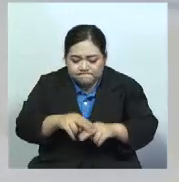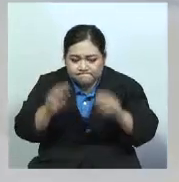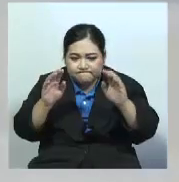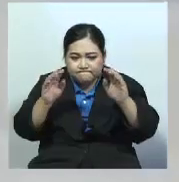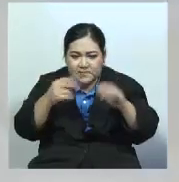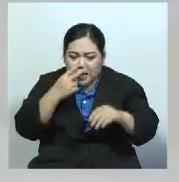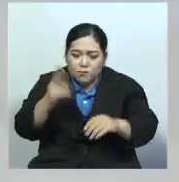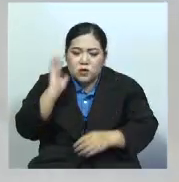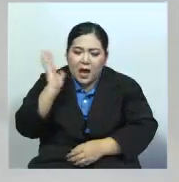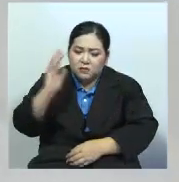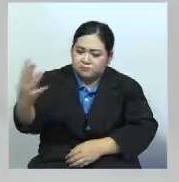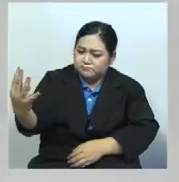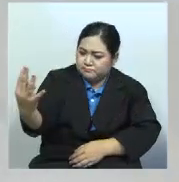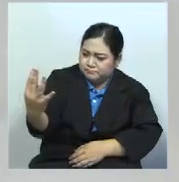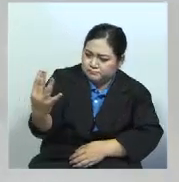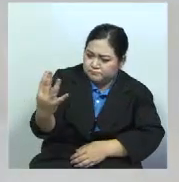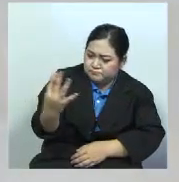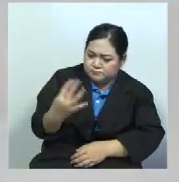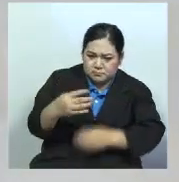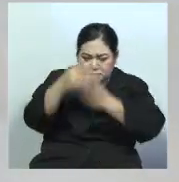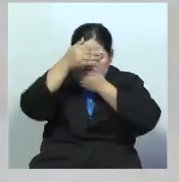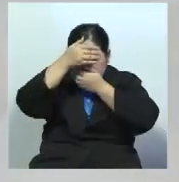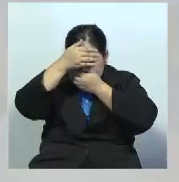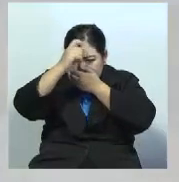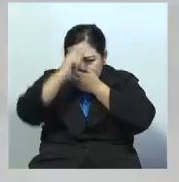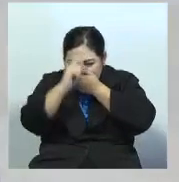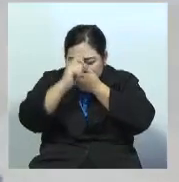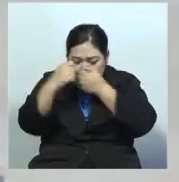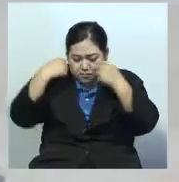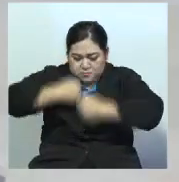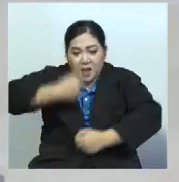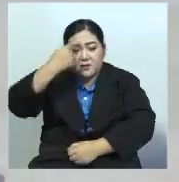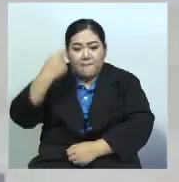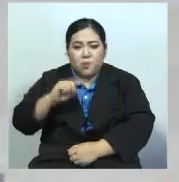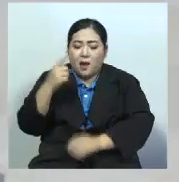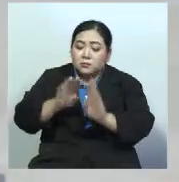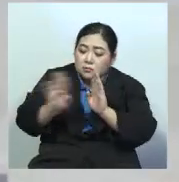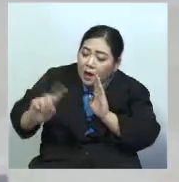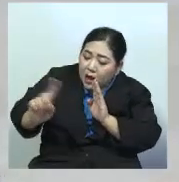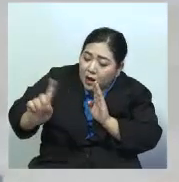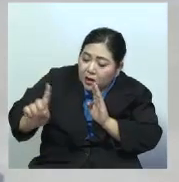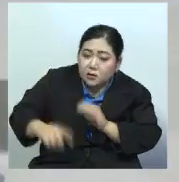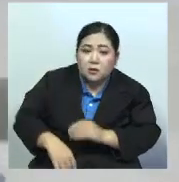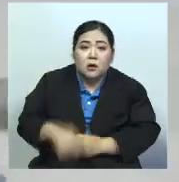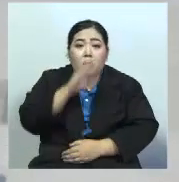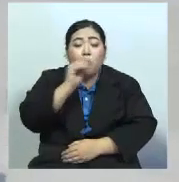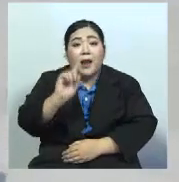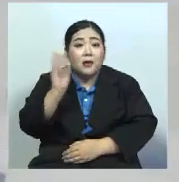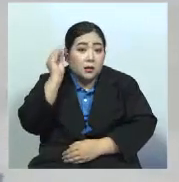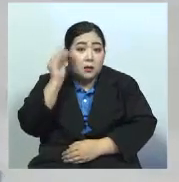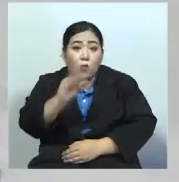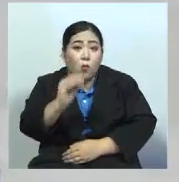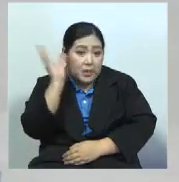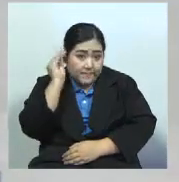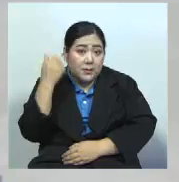ตา ปิดหน้าปิดตาแต่ที่แรกๆตอนที่ผมเปิดประตูนั้นจะปิดหน้าปิดตา ปิดหน้าแล้วเวลาเขาพูดที่เขาพูดกันพอได้ยินไหมครับเข